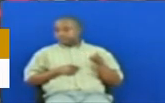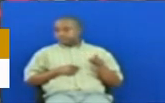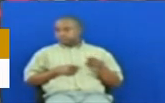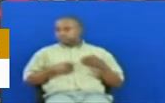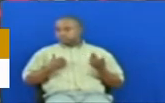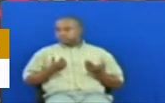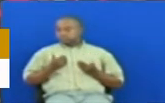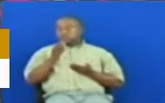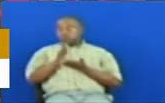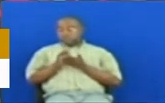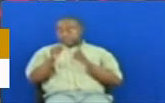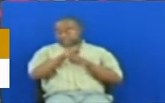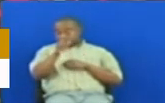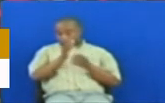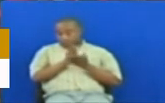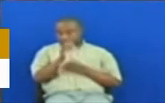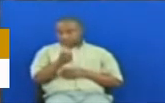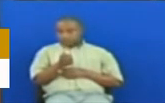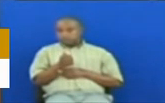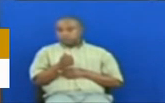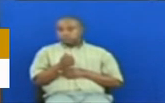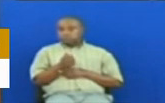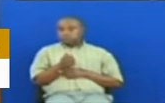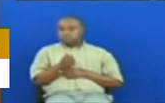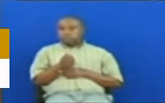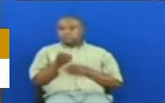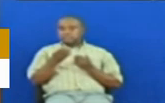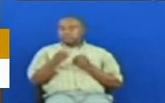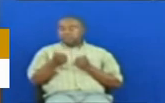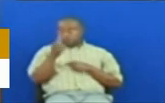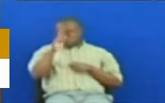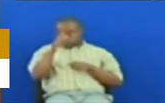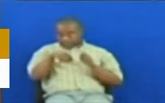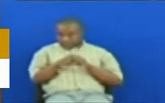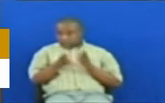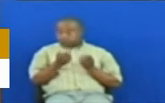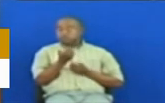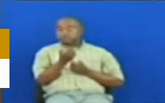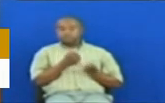Kwa sababu kifungu hicho bado hatujakipitisha chote kama kilivyo, kwa hiyo bado tuko tu within. So